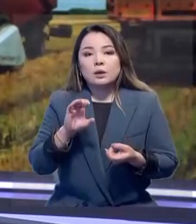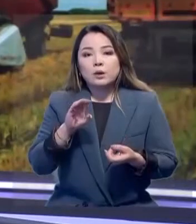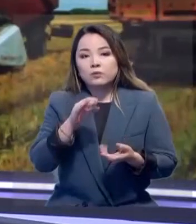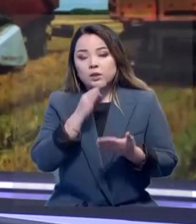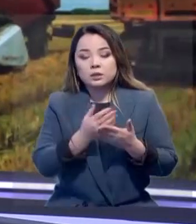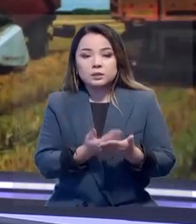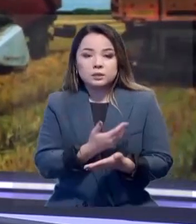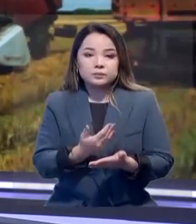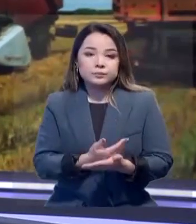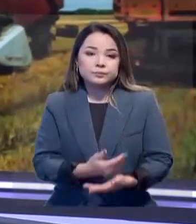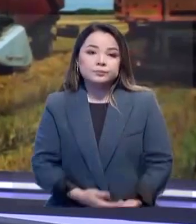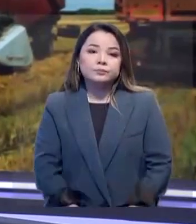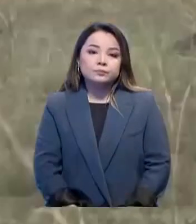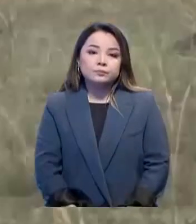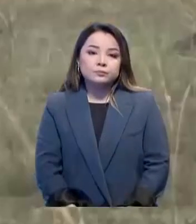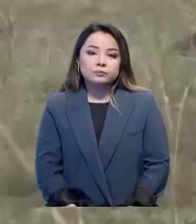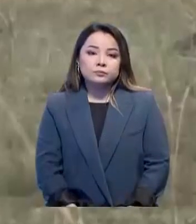Исабаев баяндады.